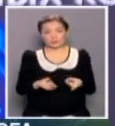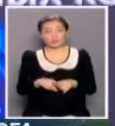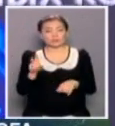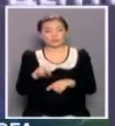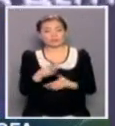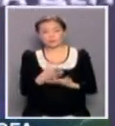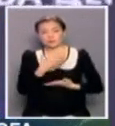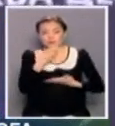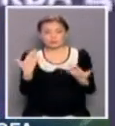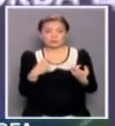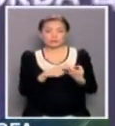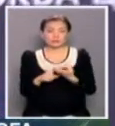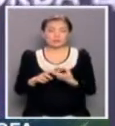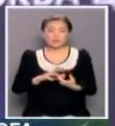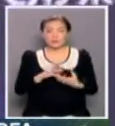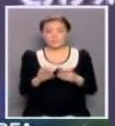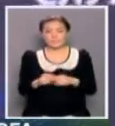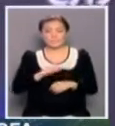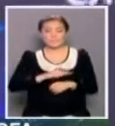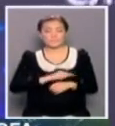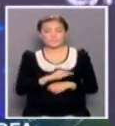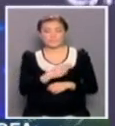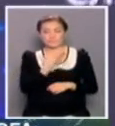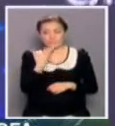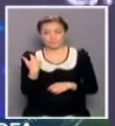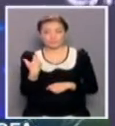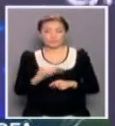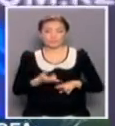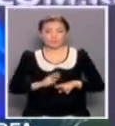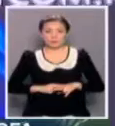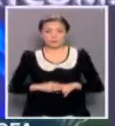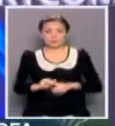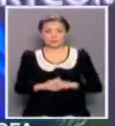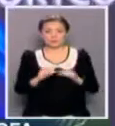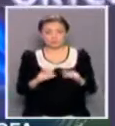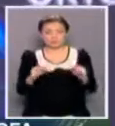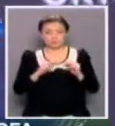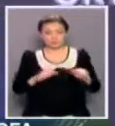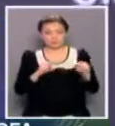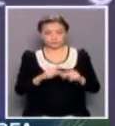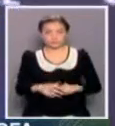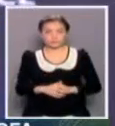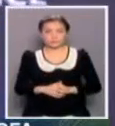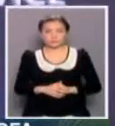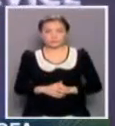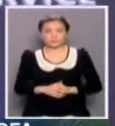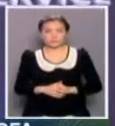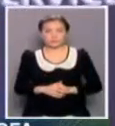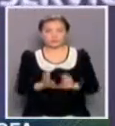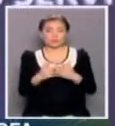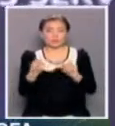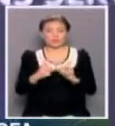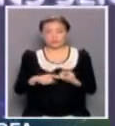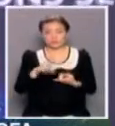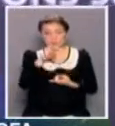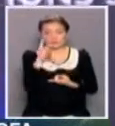де, өйткені пандемияның салдарынан олар жұмыс істеп отырған жоқ, сол уақытта жаңағы балалардың, келіп жүрген балалардың санына сәйкес